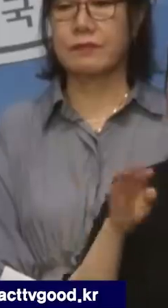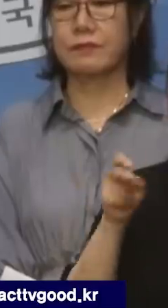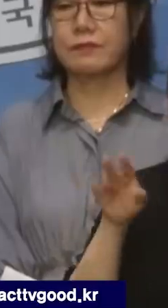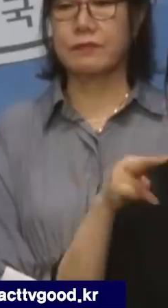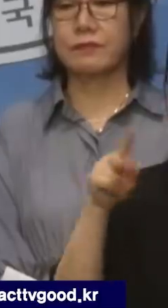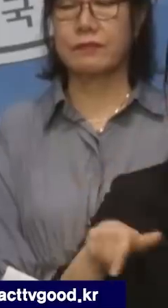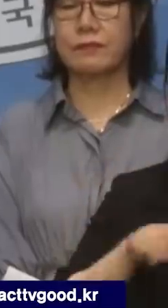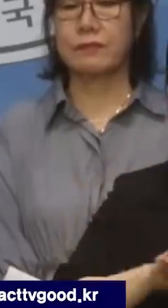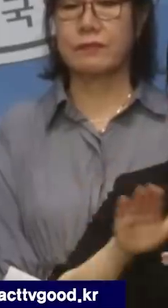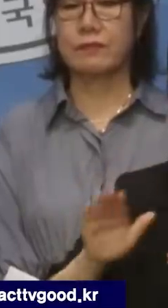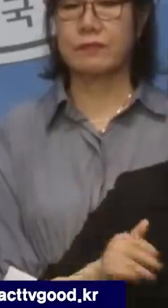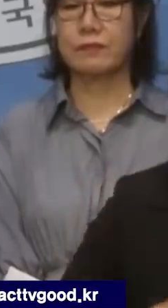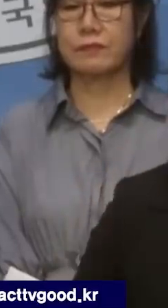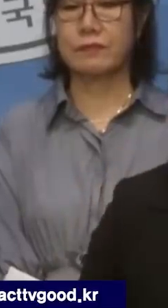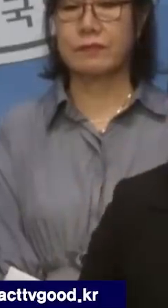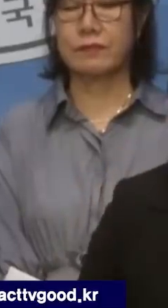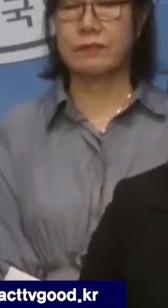민병덕입니다.